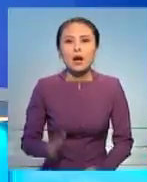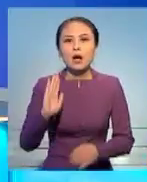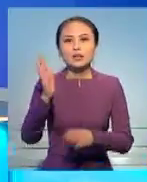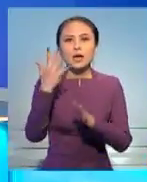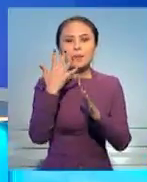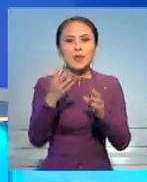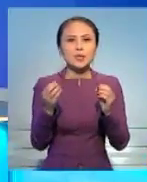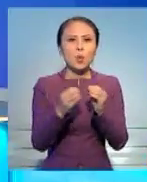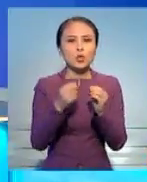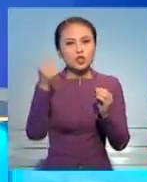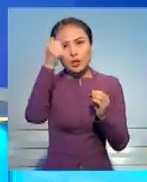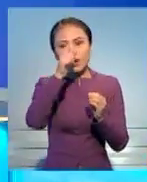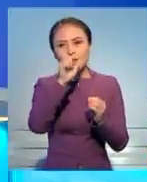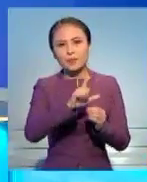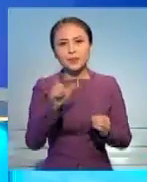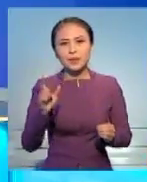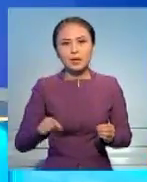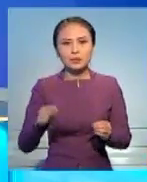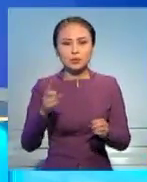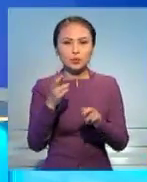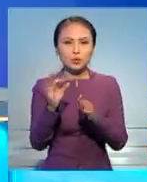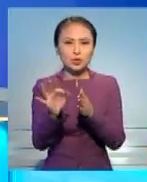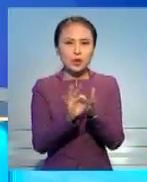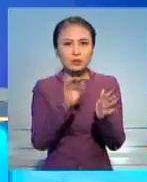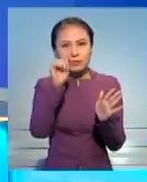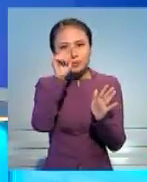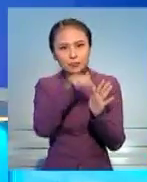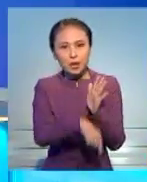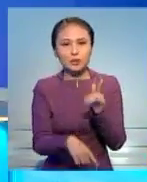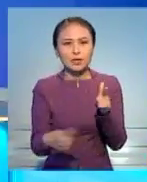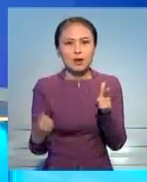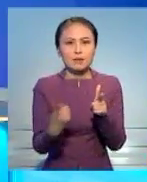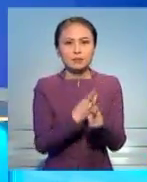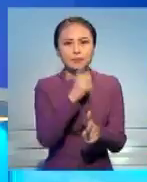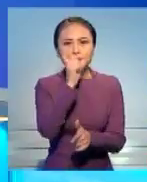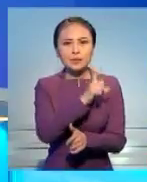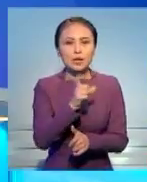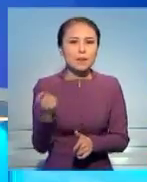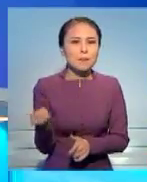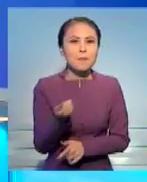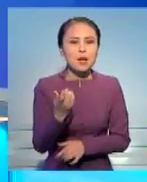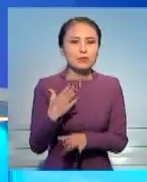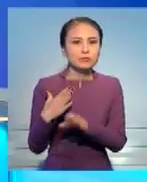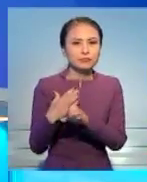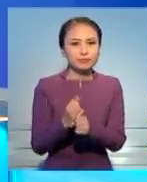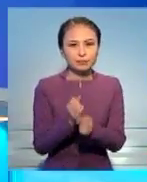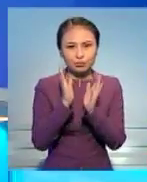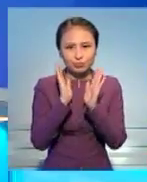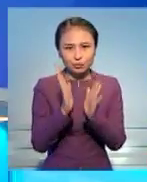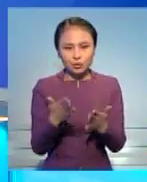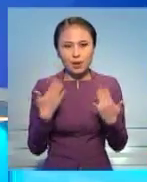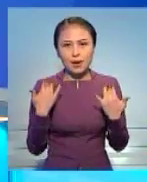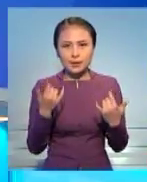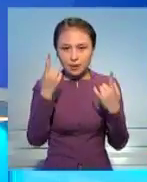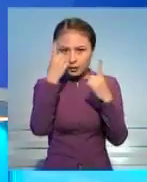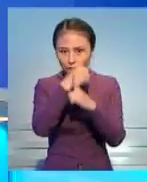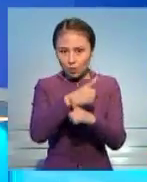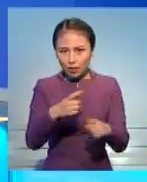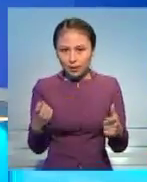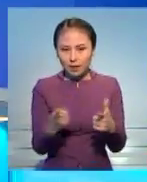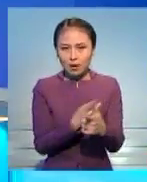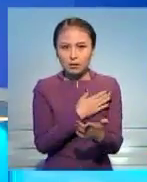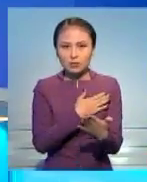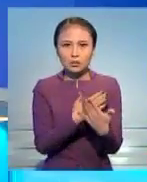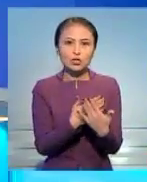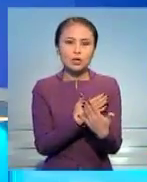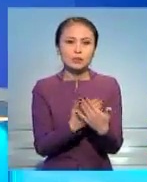Алдағы 5-10 жылда адамның тікелей араласуын қажет ететін мамандықтар айтарлықтай азаяды. Сарапшылардың айтуынша, қазір ақпараттық